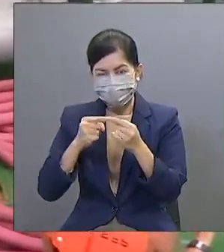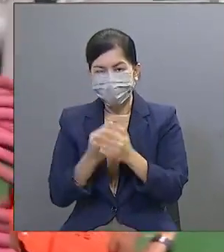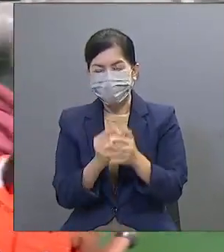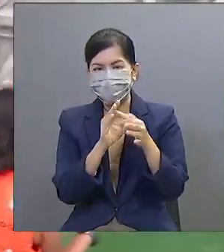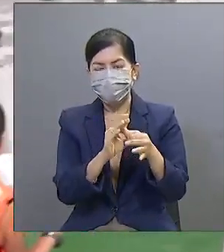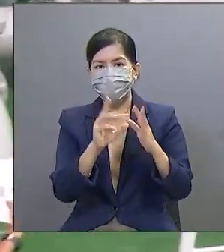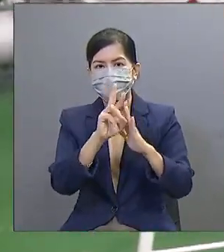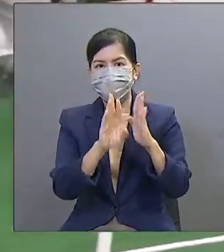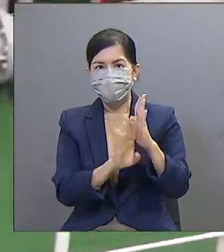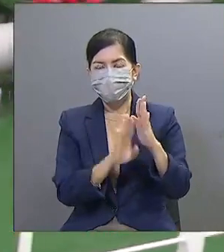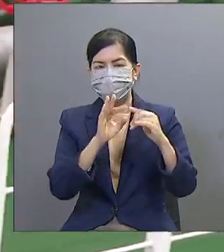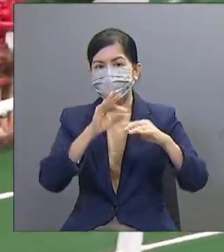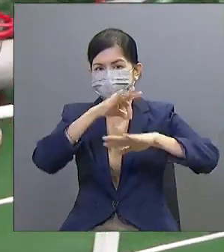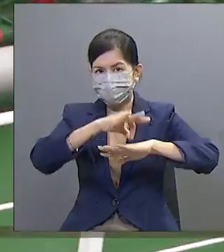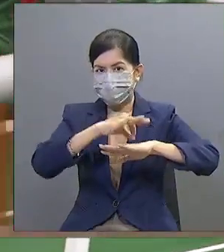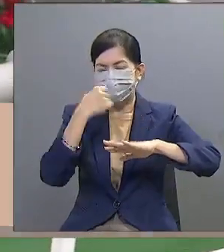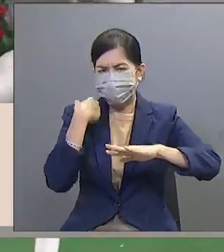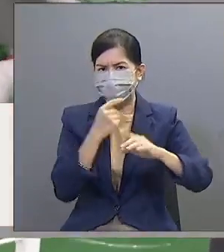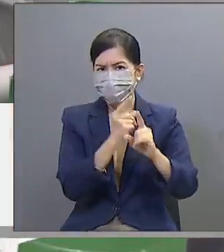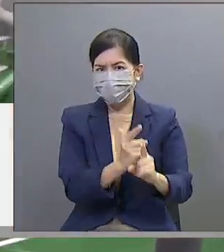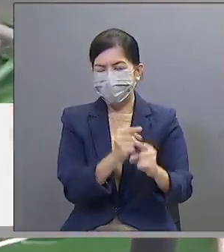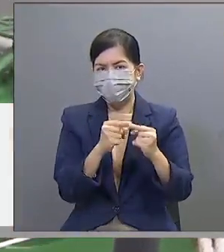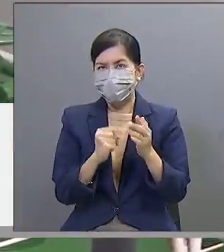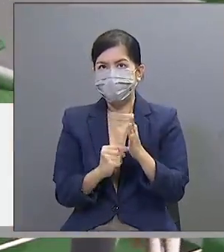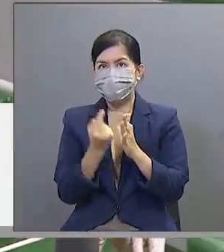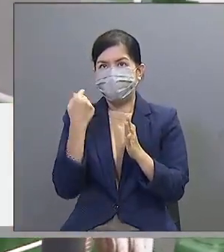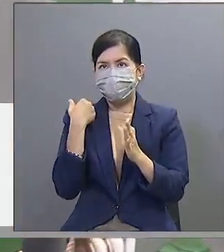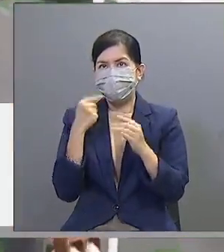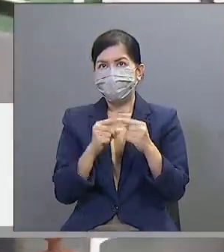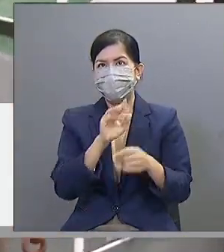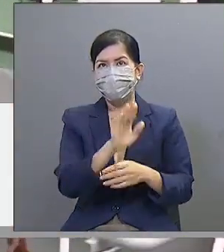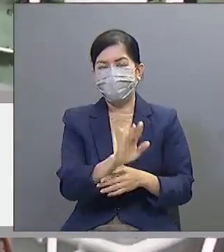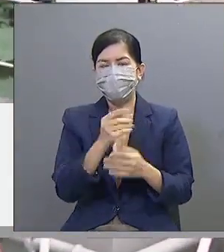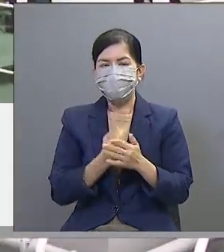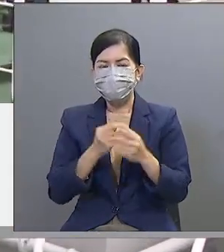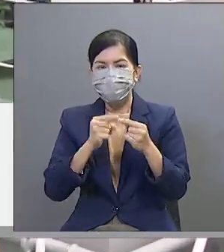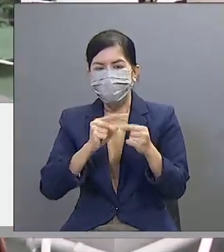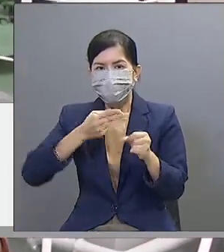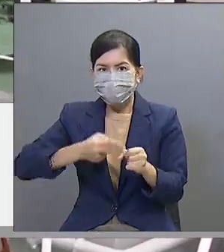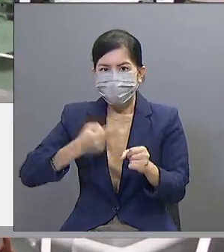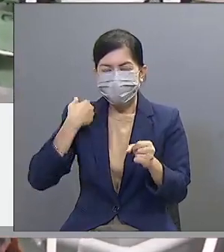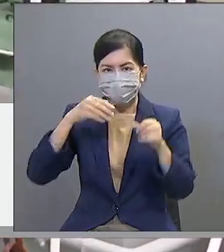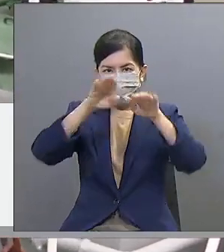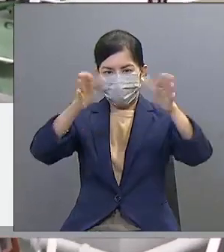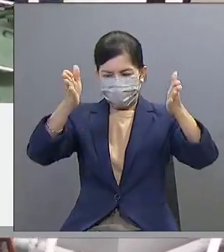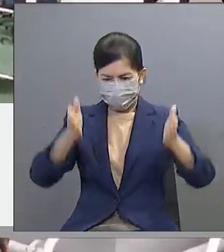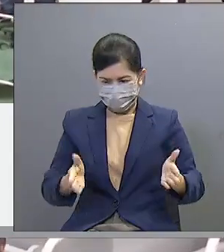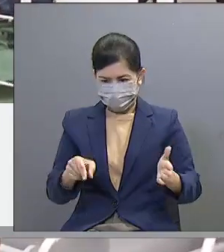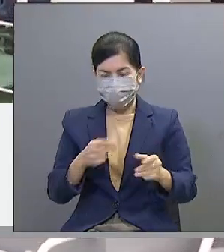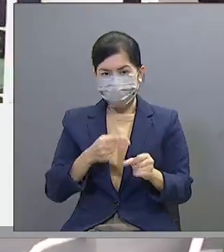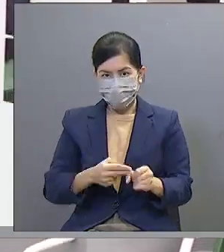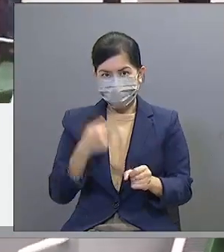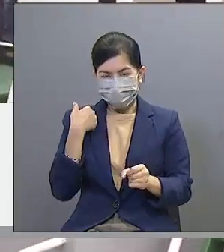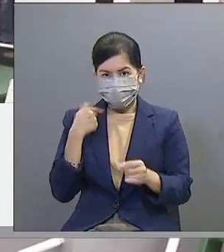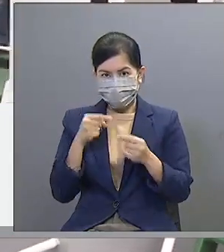โนโลยีดิจิตอลนะคะเพื่อที่จะมาตรวจสอบการขนถ่ายน้ำมันเขียวตั้งแต่แทงเกอร์ก็คือจุดนี้นะคะไปจนถึงปล